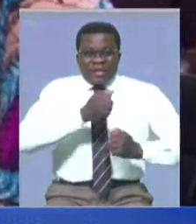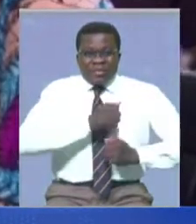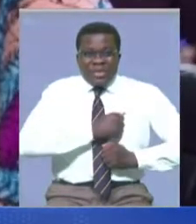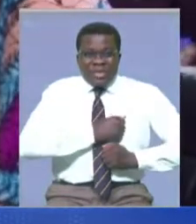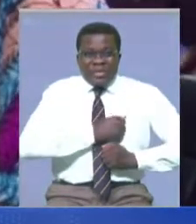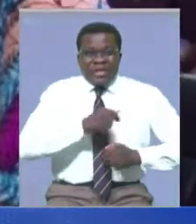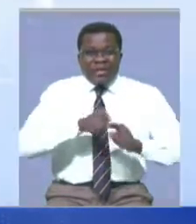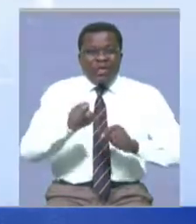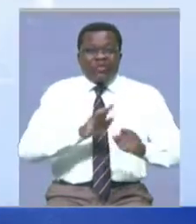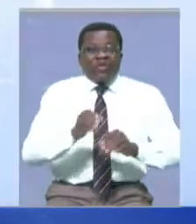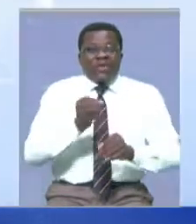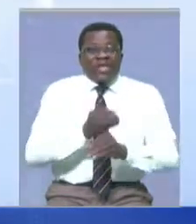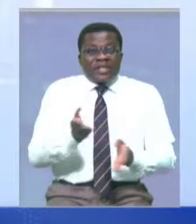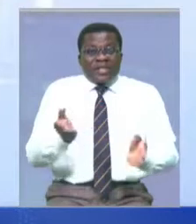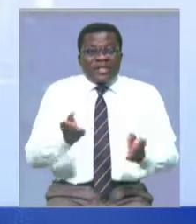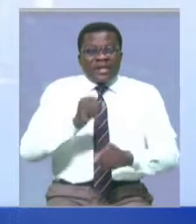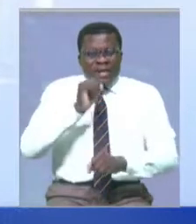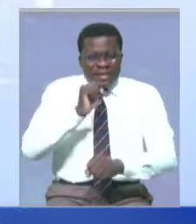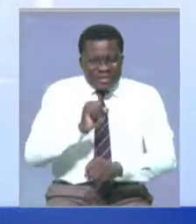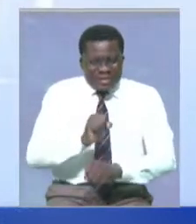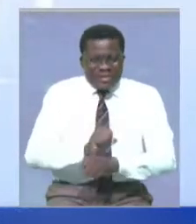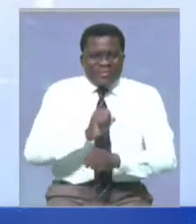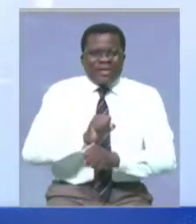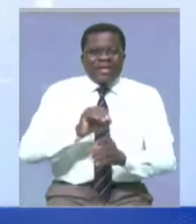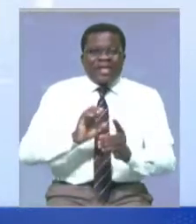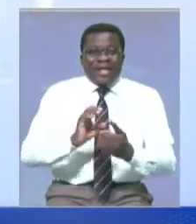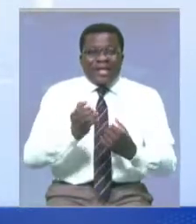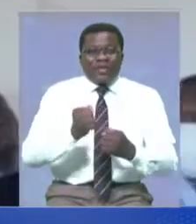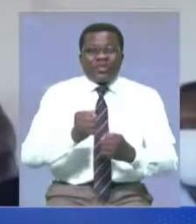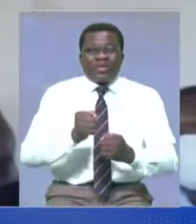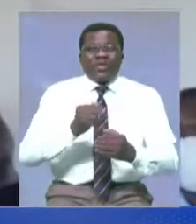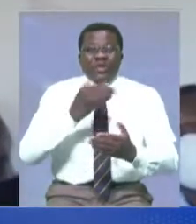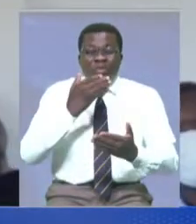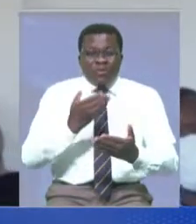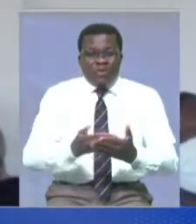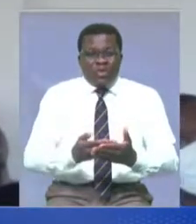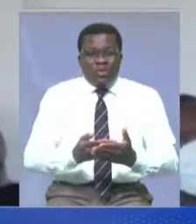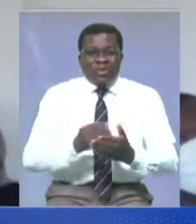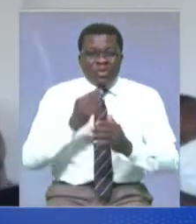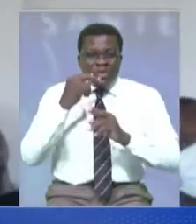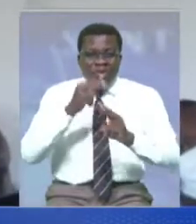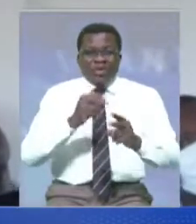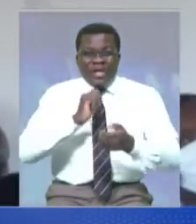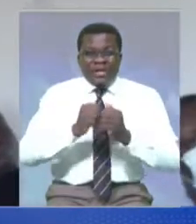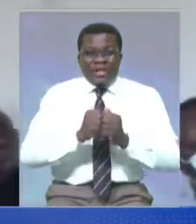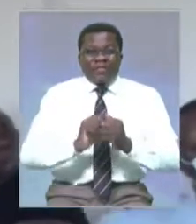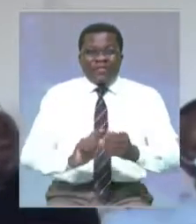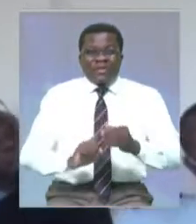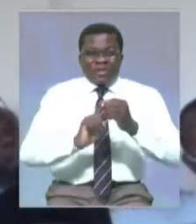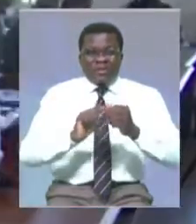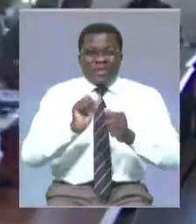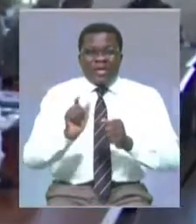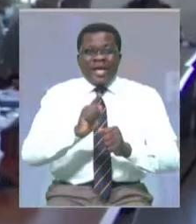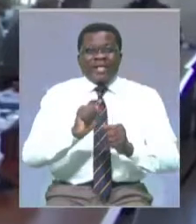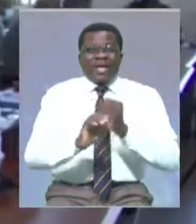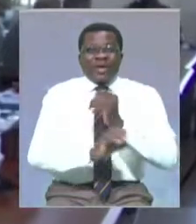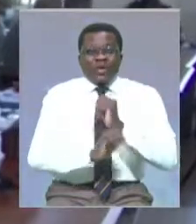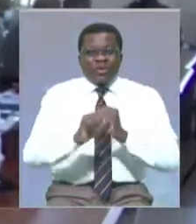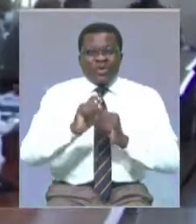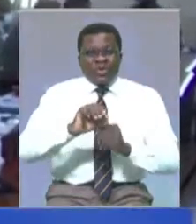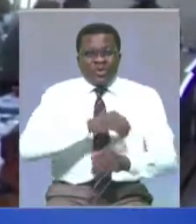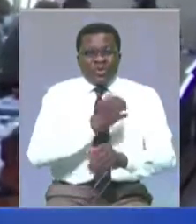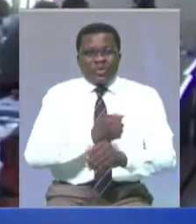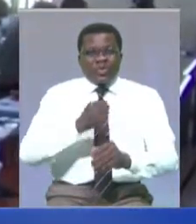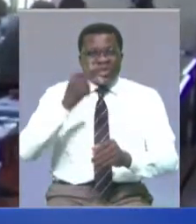défense, comme vous le faites déjà, à travailler dans des conditions très décentes. C'est au regard des difficultés spécifiques à chaque commune que